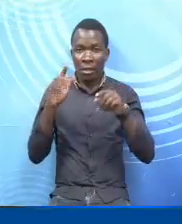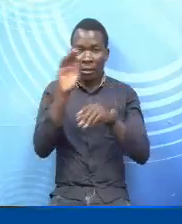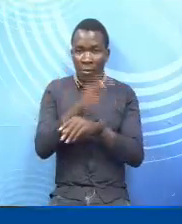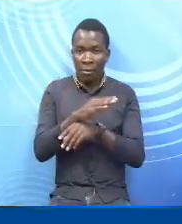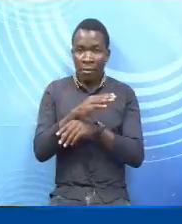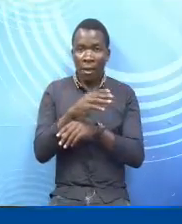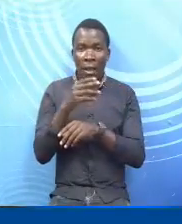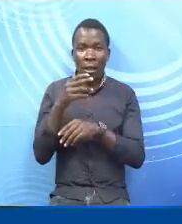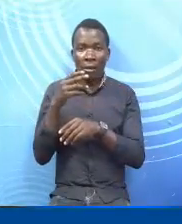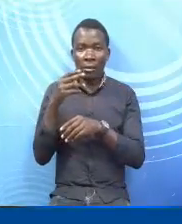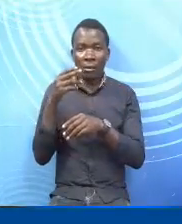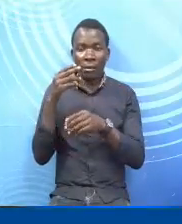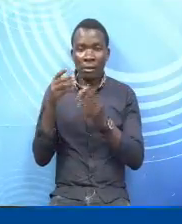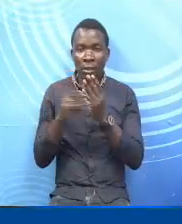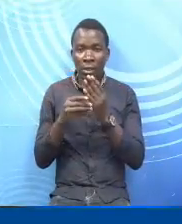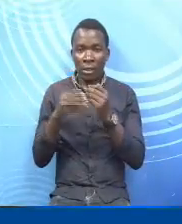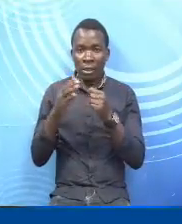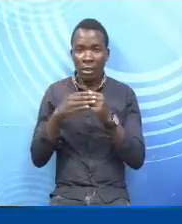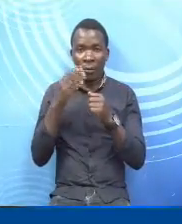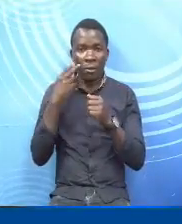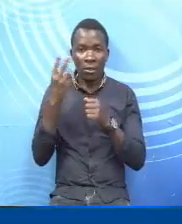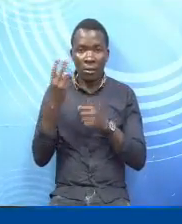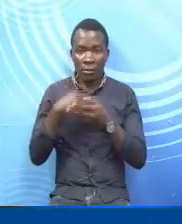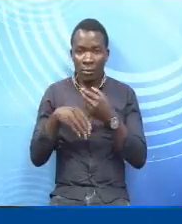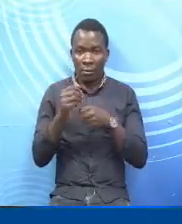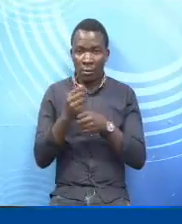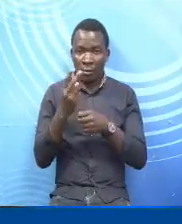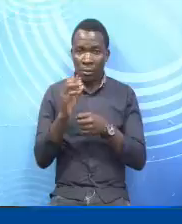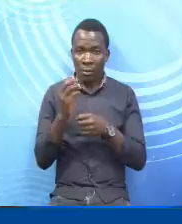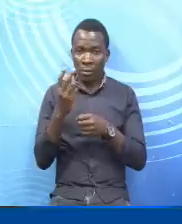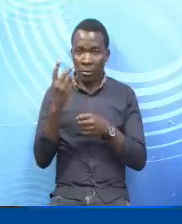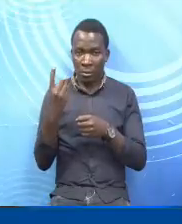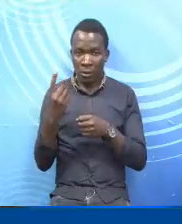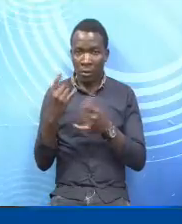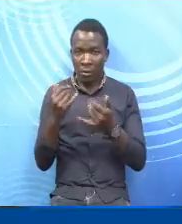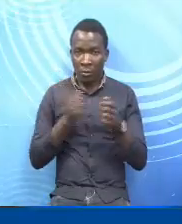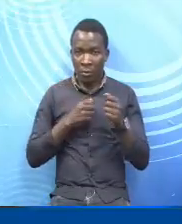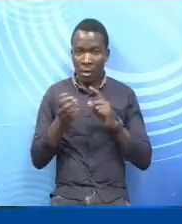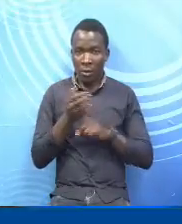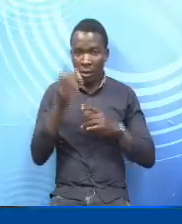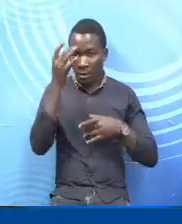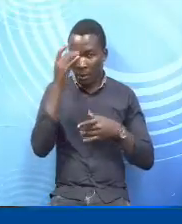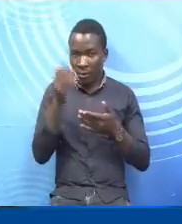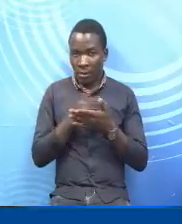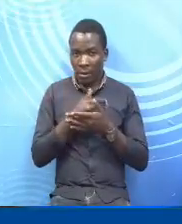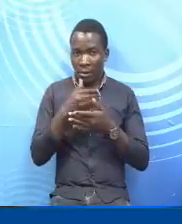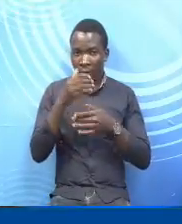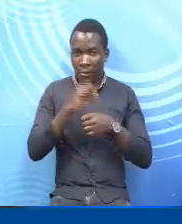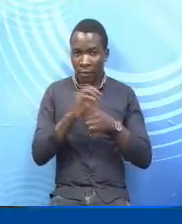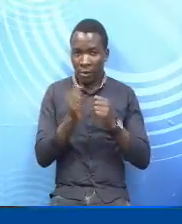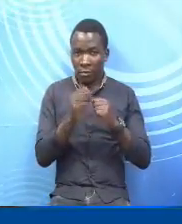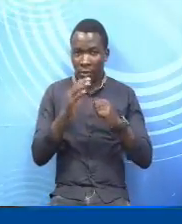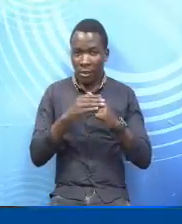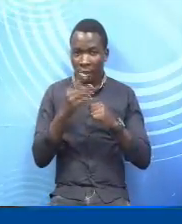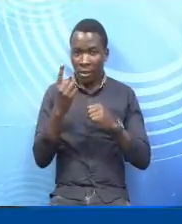9 z'ukwezi kwa kabiri uyu mwaka 2021 rivuga ko uyu munsi mu Rwanda abonetse abarwayi bashya b'icyorezo cya COVID-19